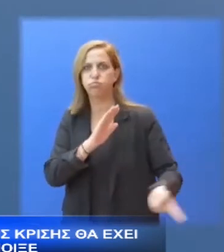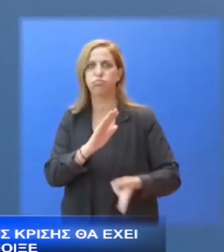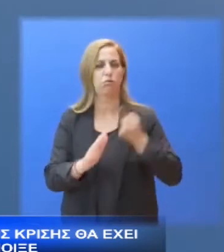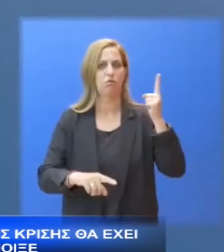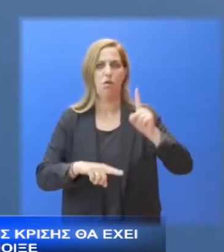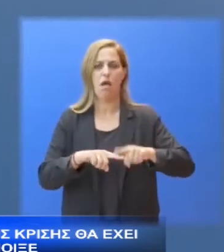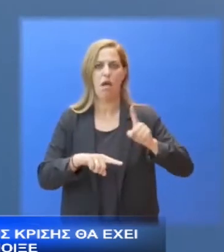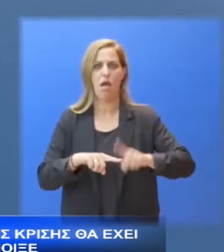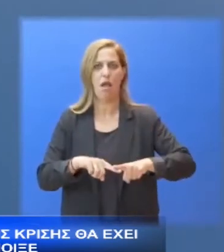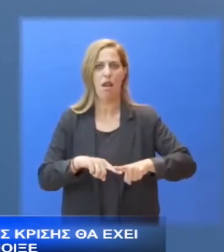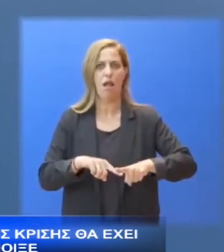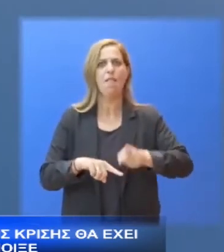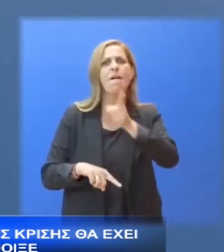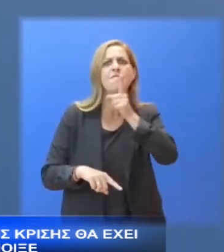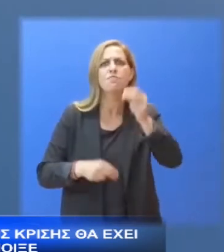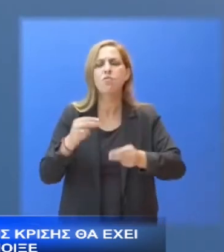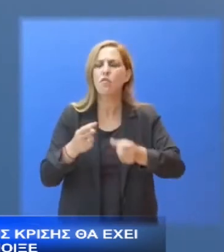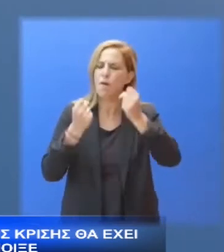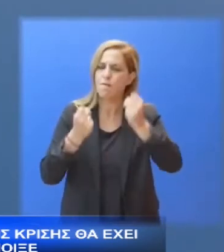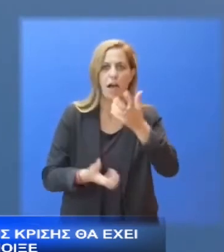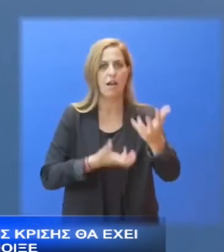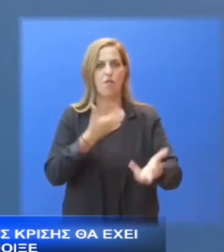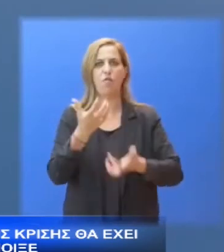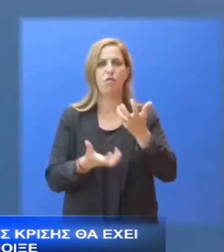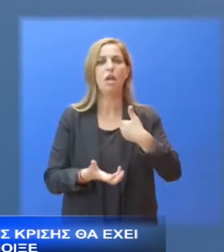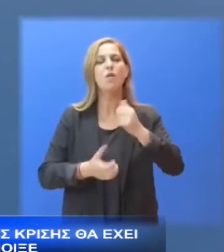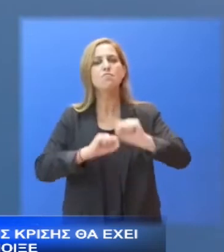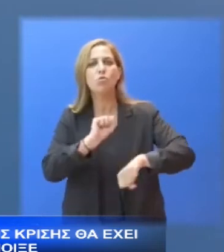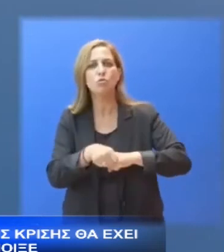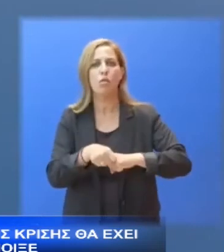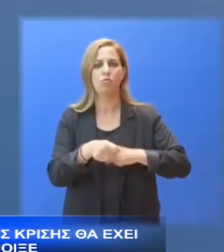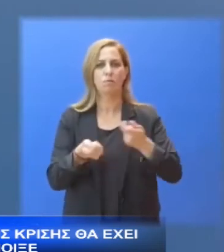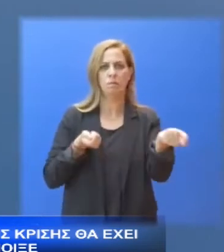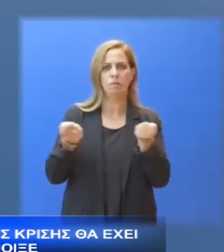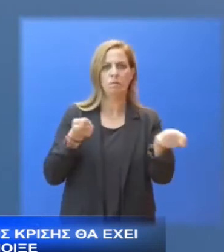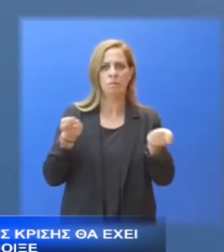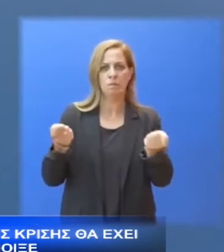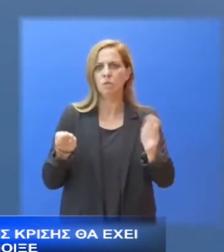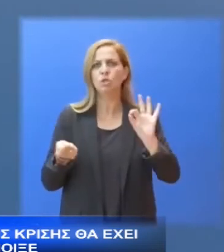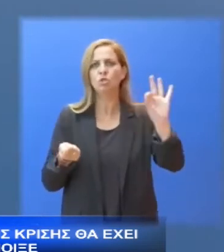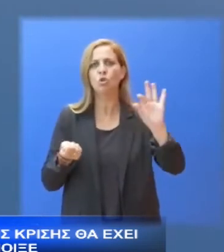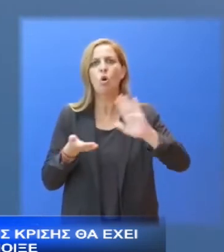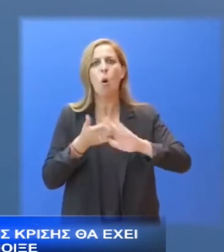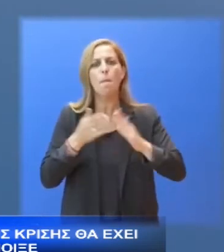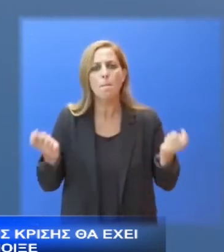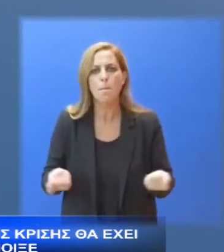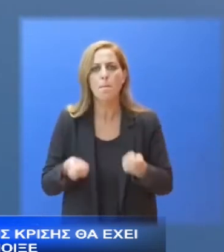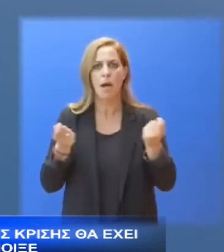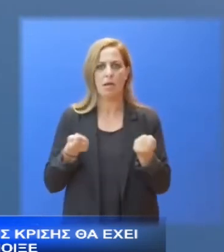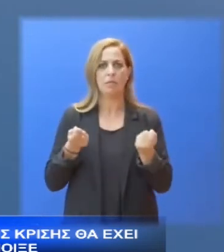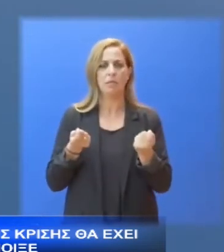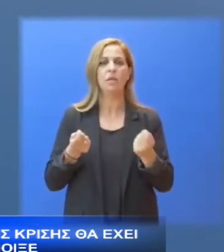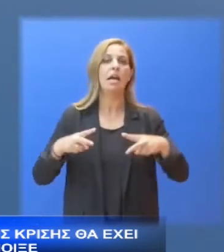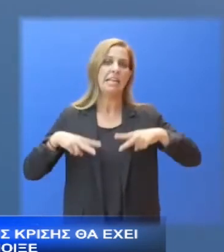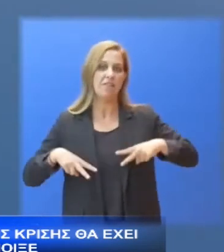χώρα. Προσπαθούμε να τη διαχειριστούμε με πράξεις και έργα. Η κυβέρνηση και ο Πρωθυπουργός συναισθάνονται